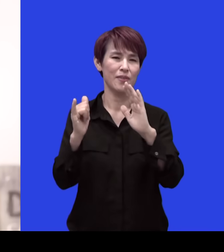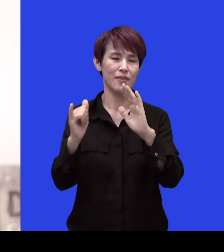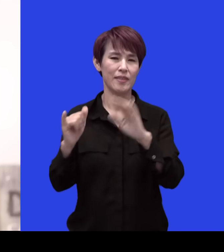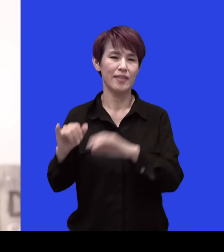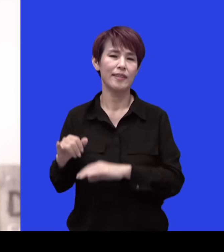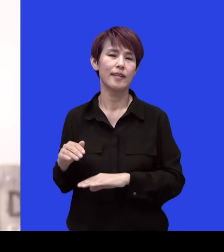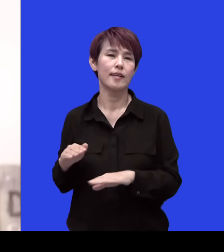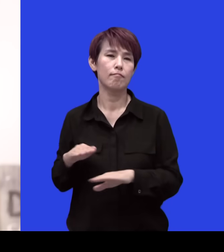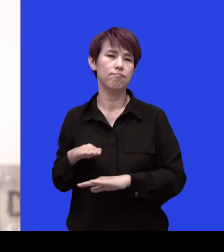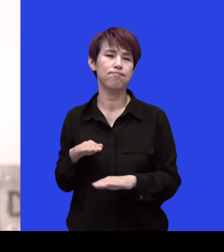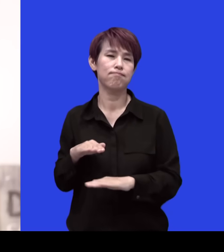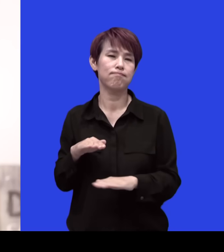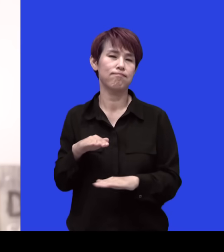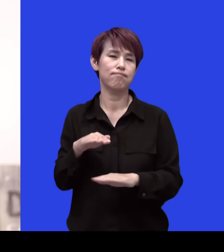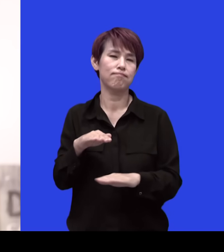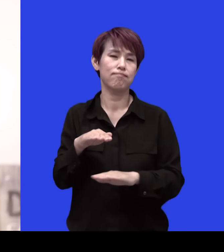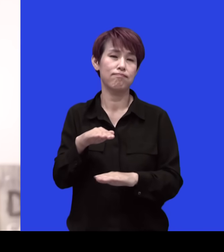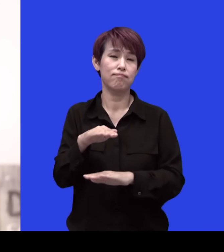가던 길에 예.